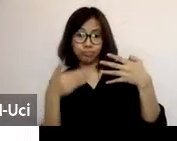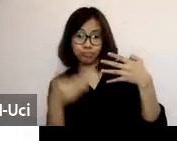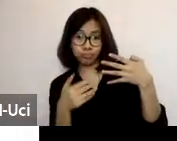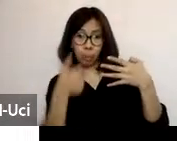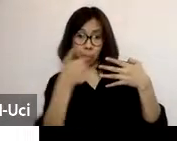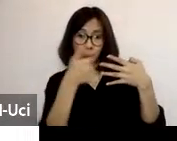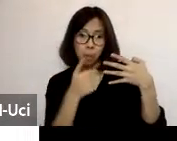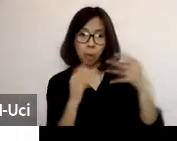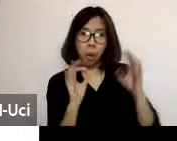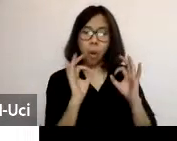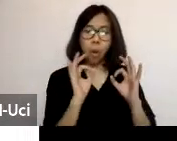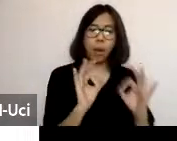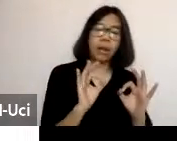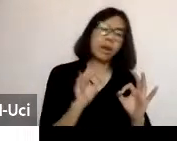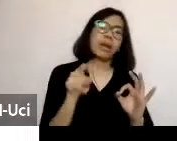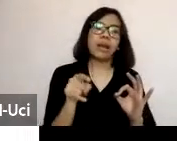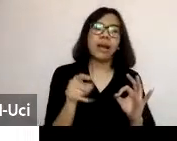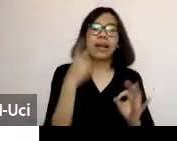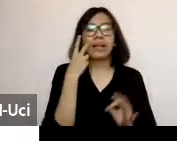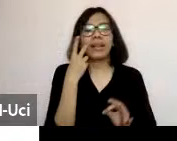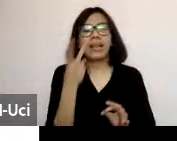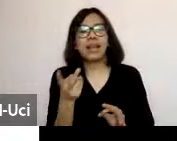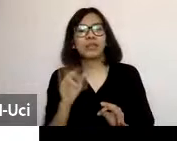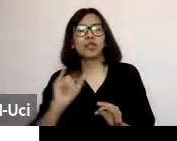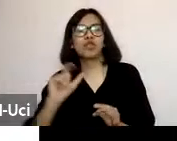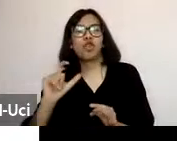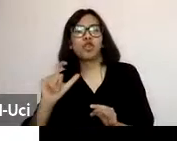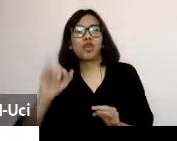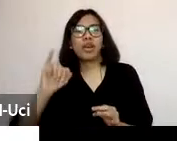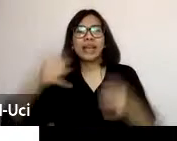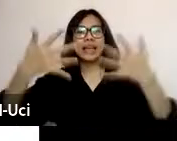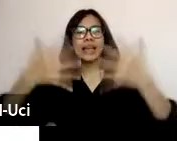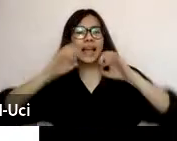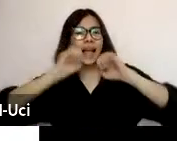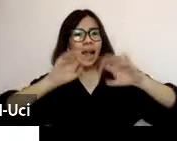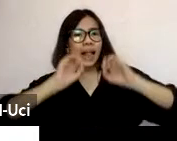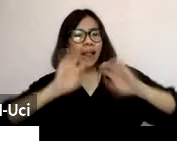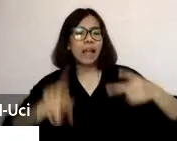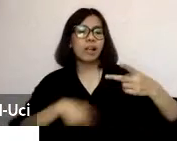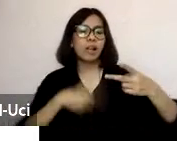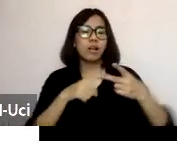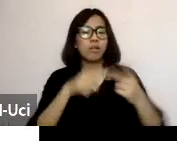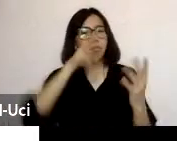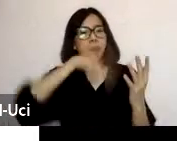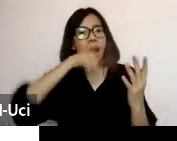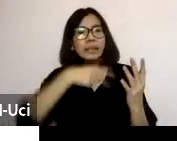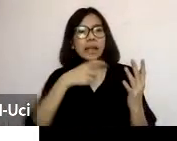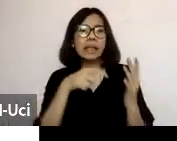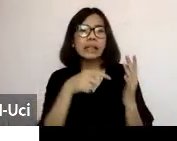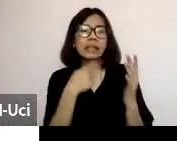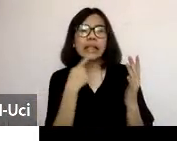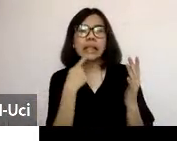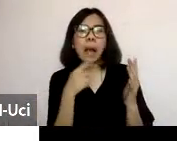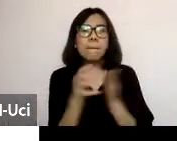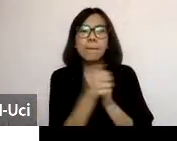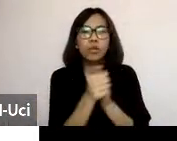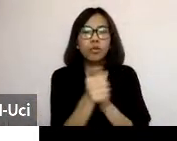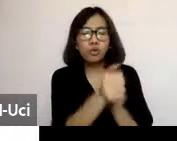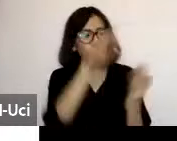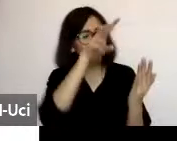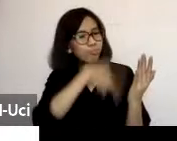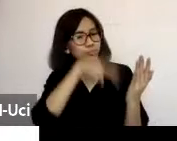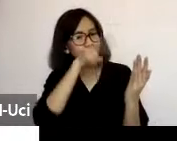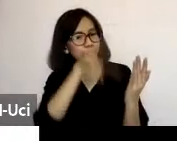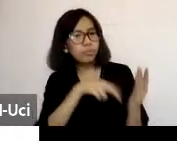ketika konferensi transaksi melihat iklan seperti apa hujan baca petunjuk makan Seperti apa Dan setelah bertransaksi